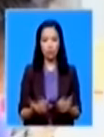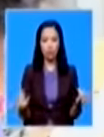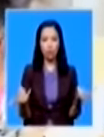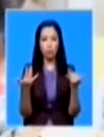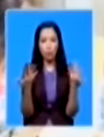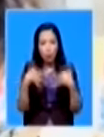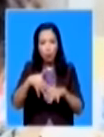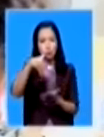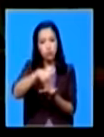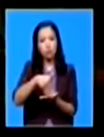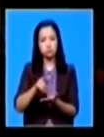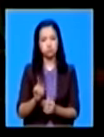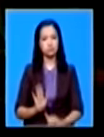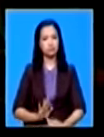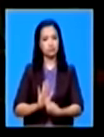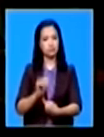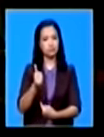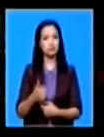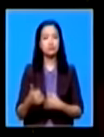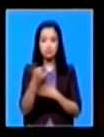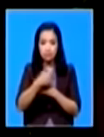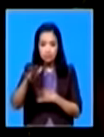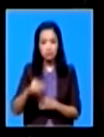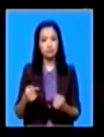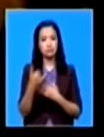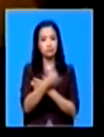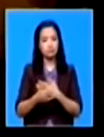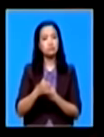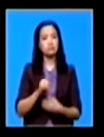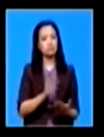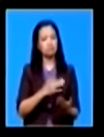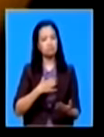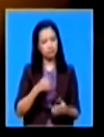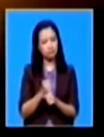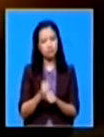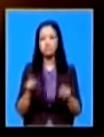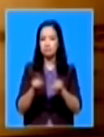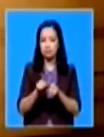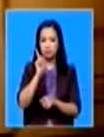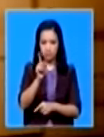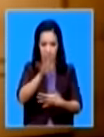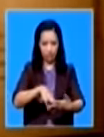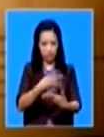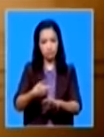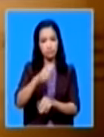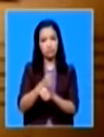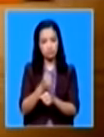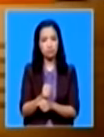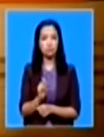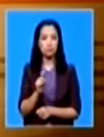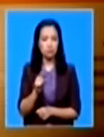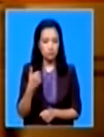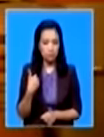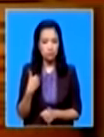เป็นตัวอย่างที่ดีในต่างประเทศนะครับในประเทศก็เหมือนกันนะผมก็คาดหวังให้ทำแบบนี้ทุกอย่างมันต้องมีแผนปฏิบัติการเชิงรุกมี